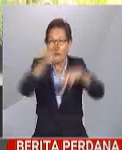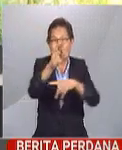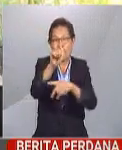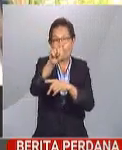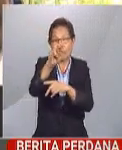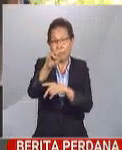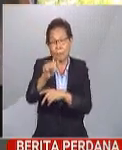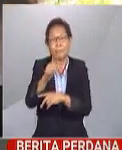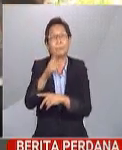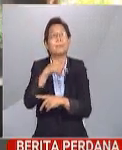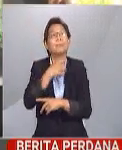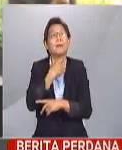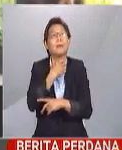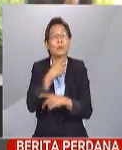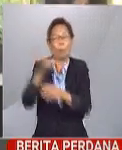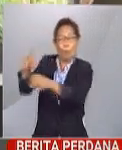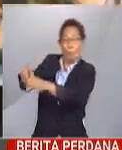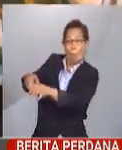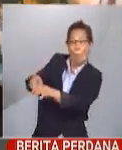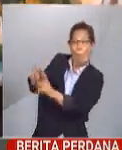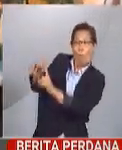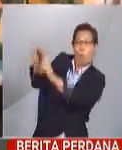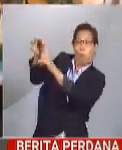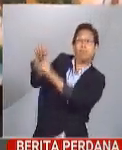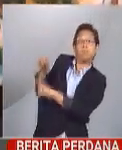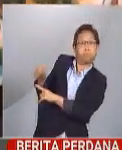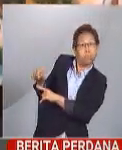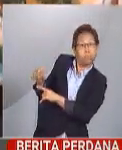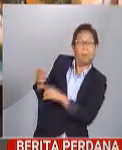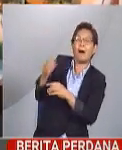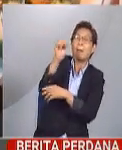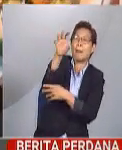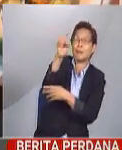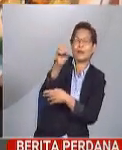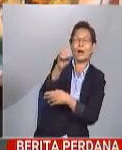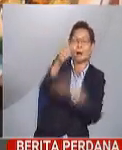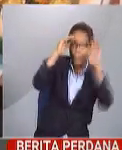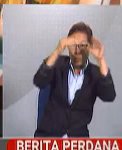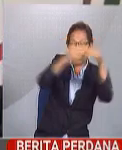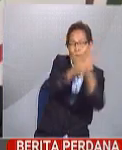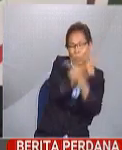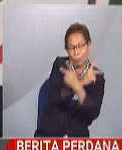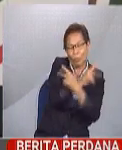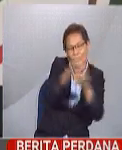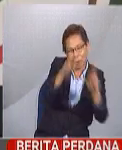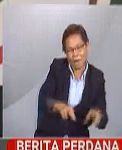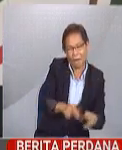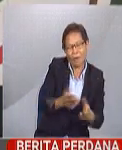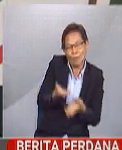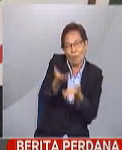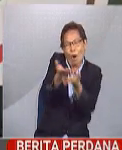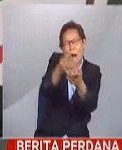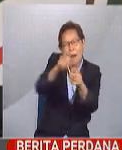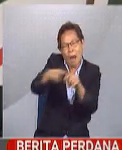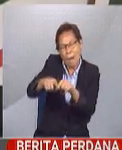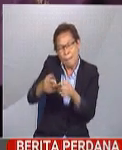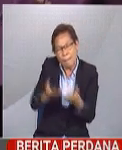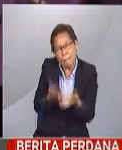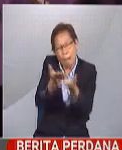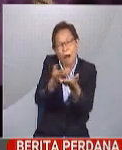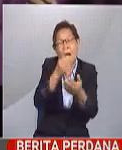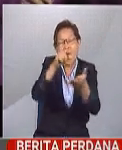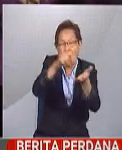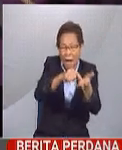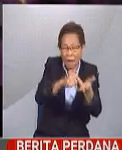Perak, Anwar Mohamad, tarikan utama program tersebut ialah Bazar Peduli Rakyat yang menawarkan pelbagai hasil makanan seperti